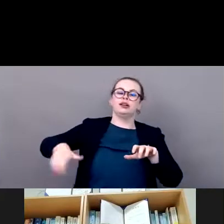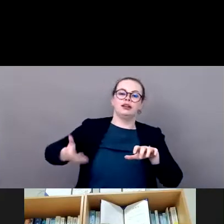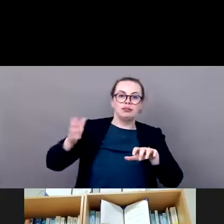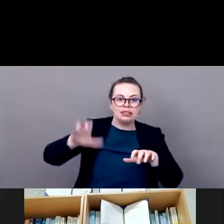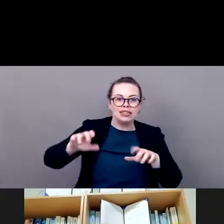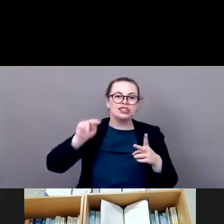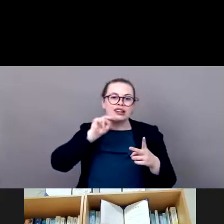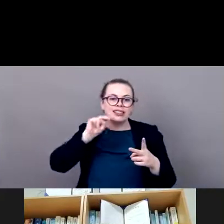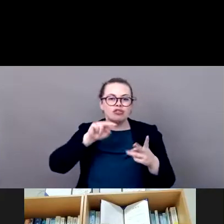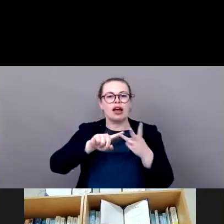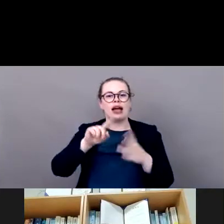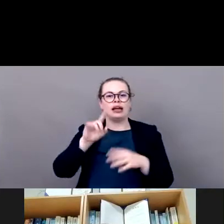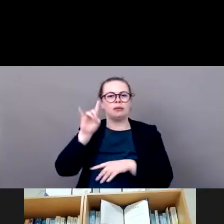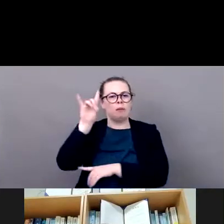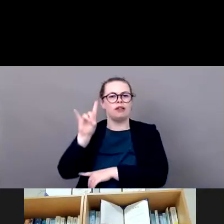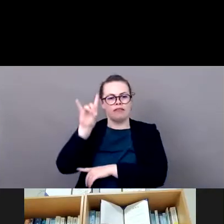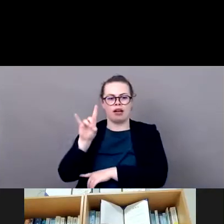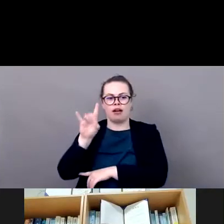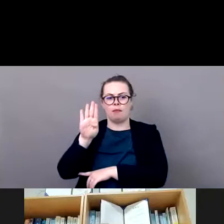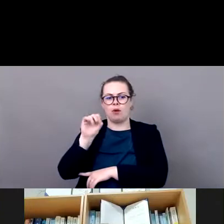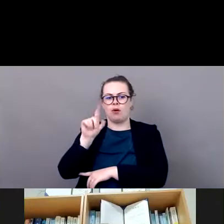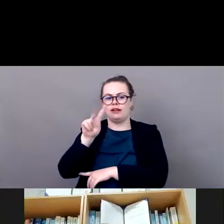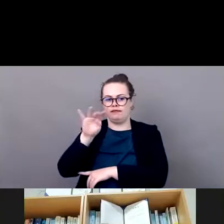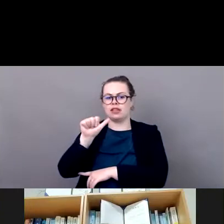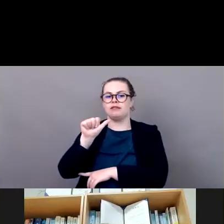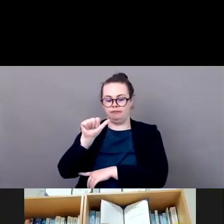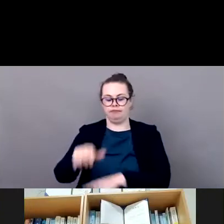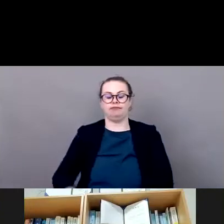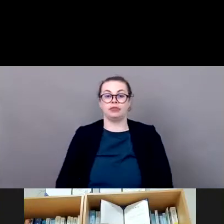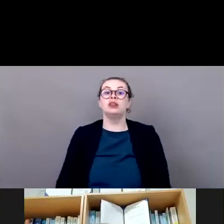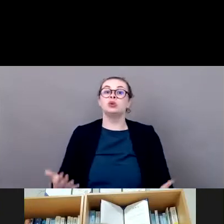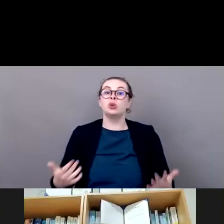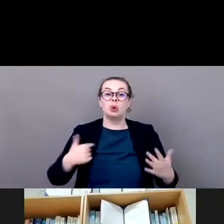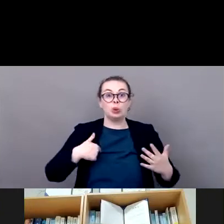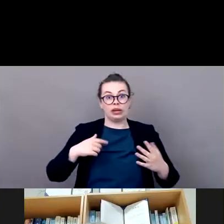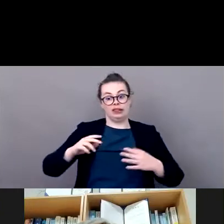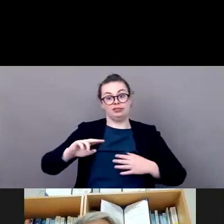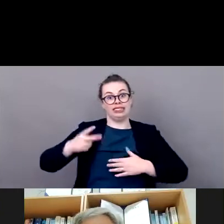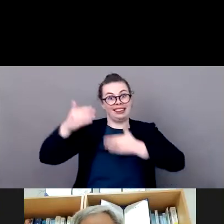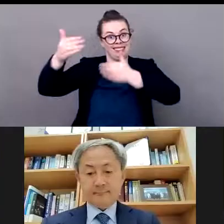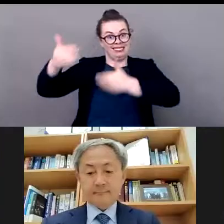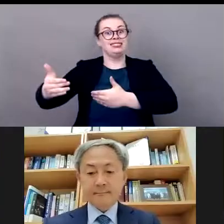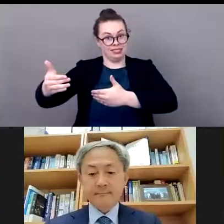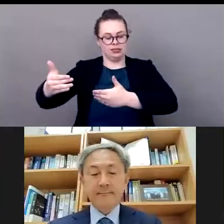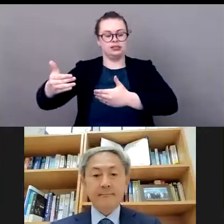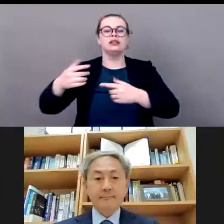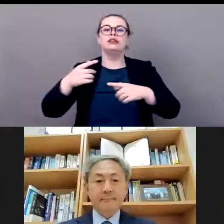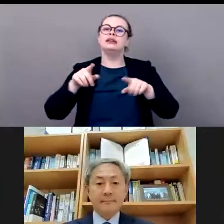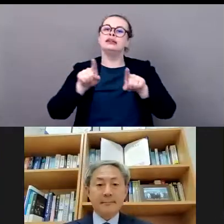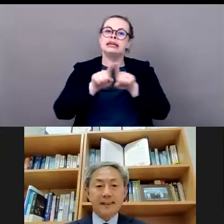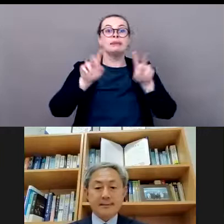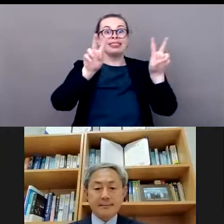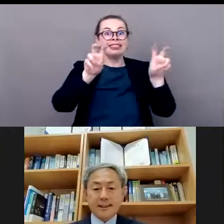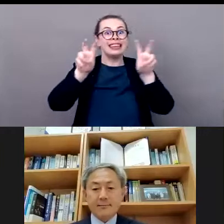Bangladesh, au Nigeria et ailleurs de février jusqu'à avril 2021. Les données ont été collectées selon